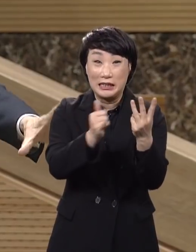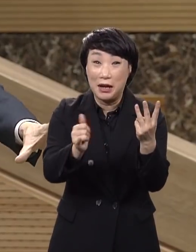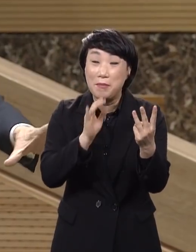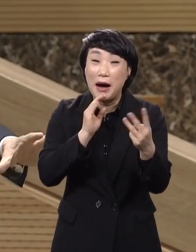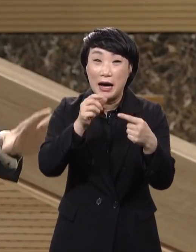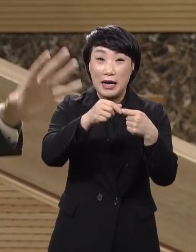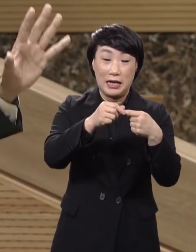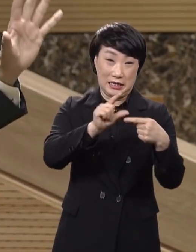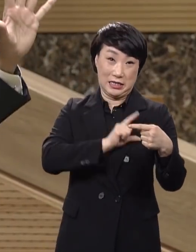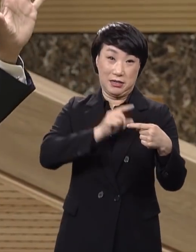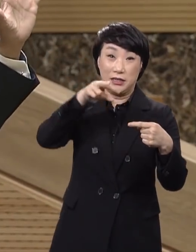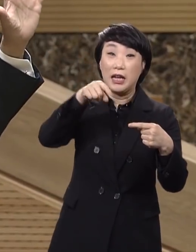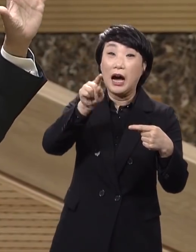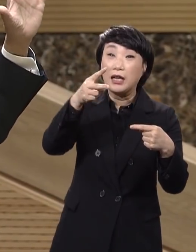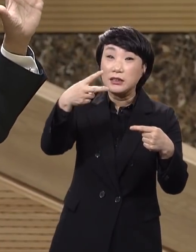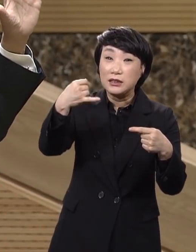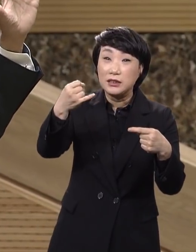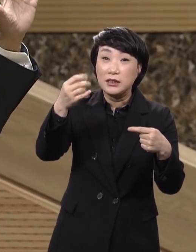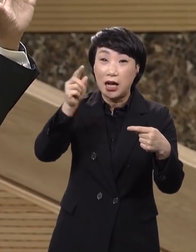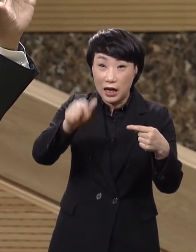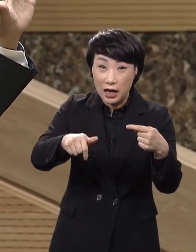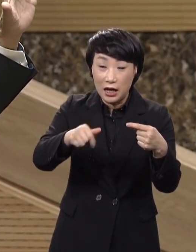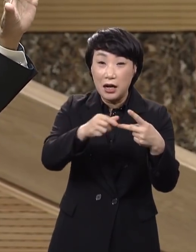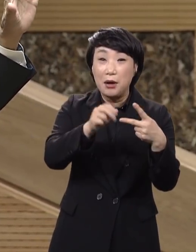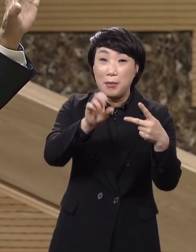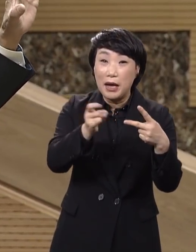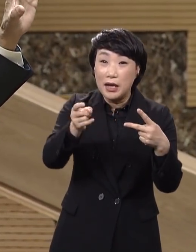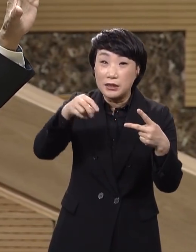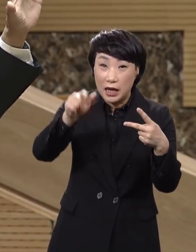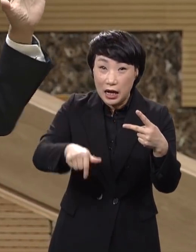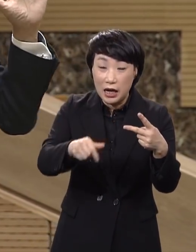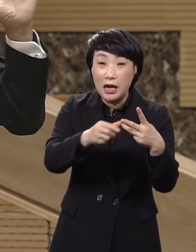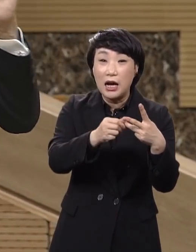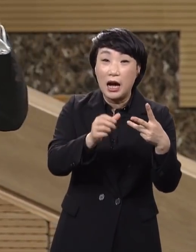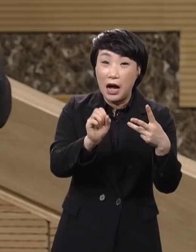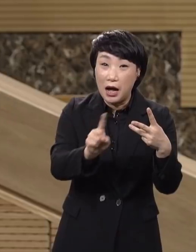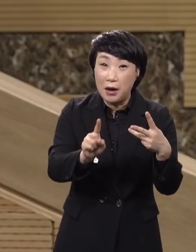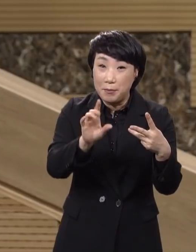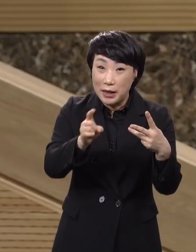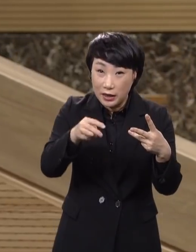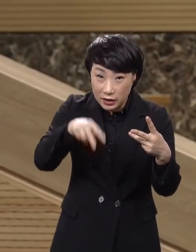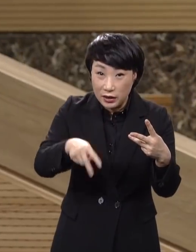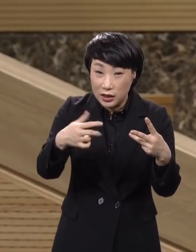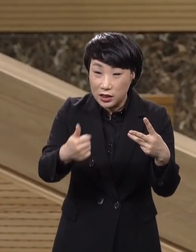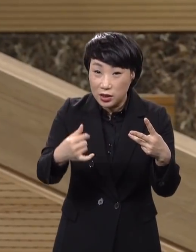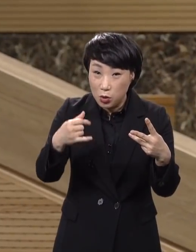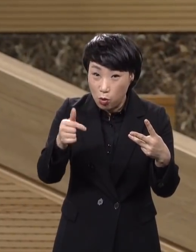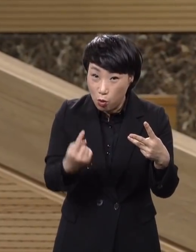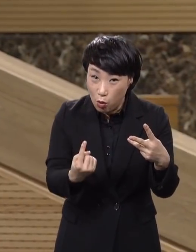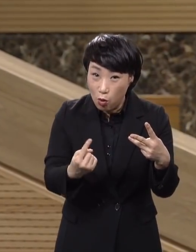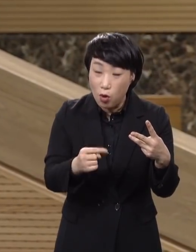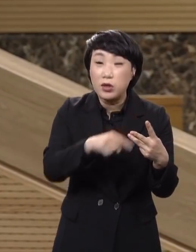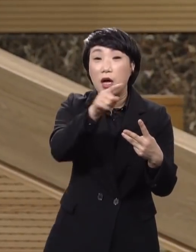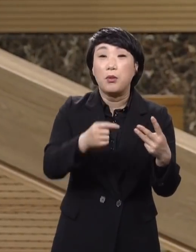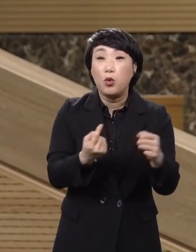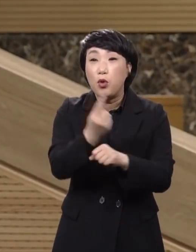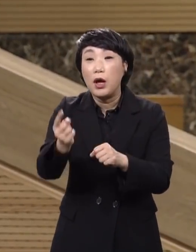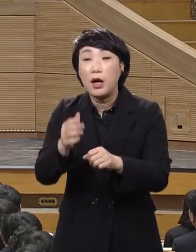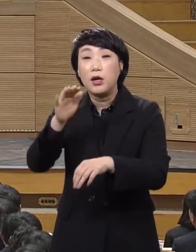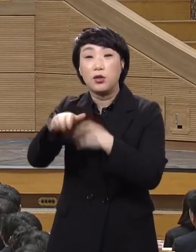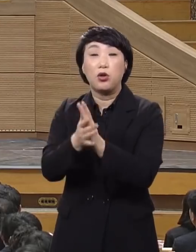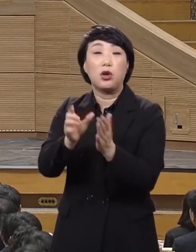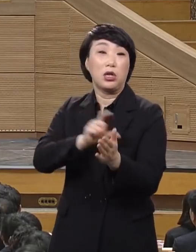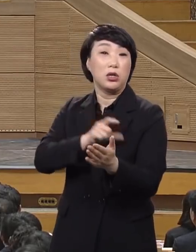다니엘 말고는 누가 성경에 이름이 기록됐던가요? 누가 하나님의 뜻에